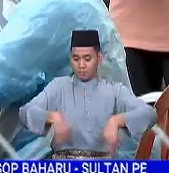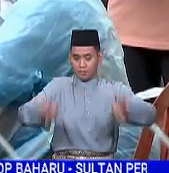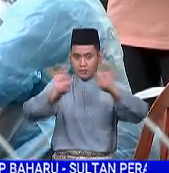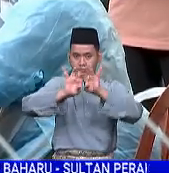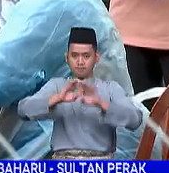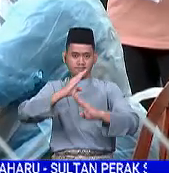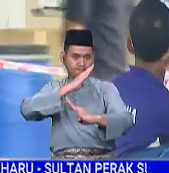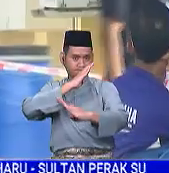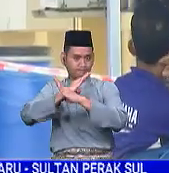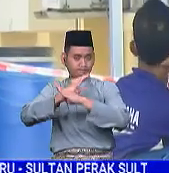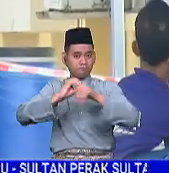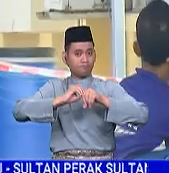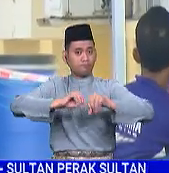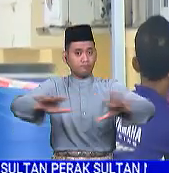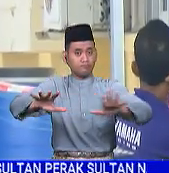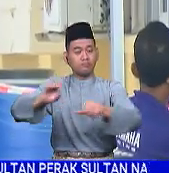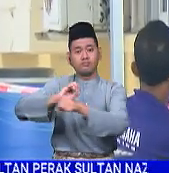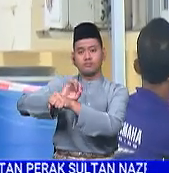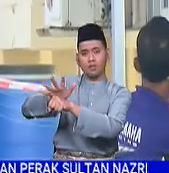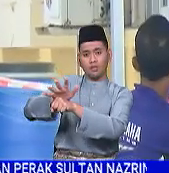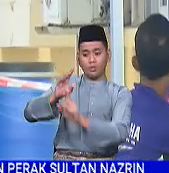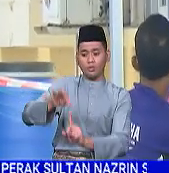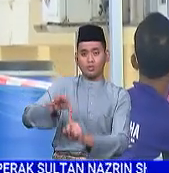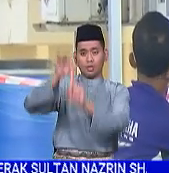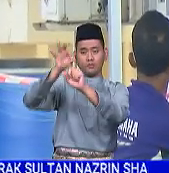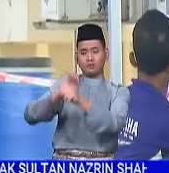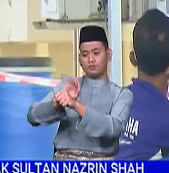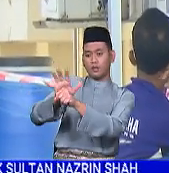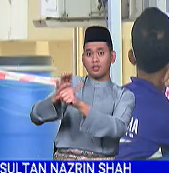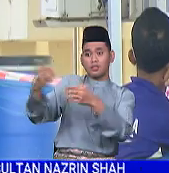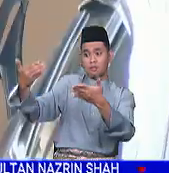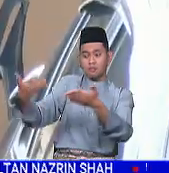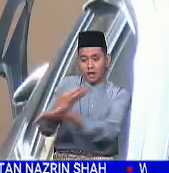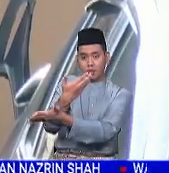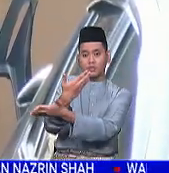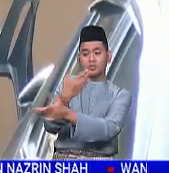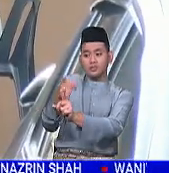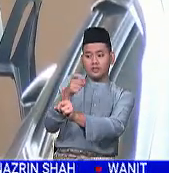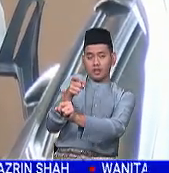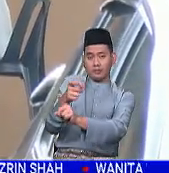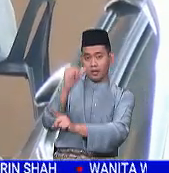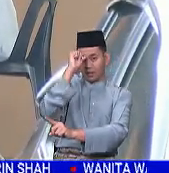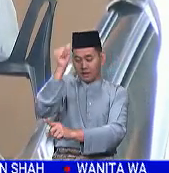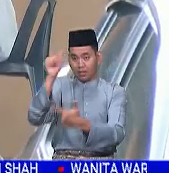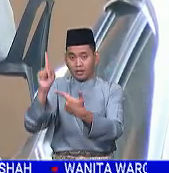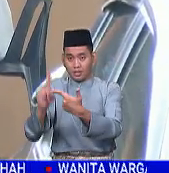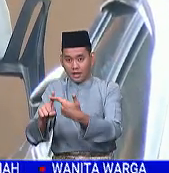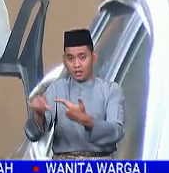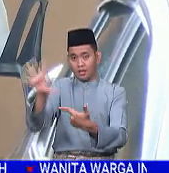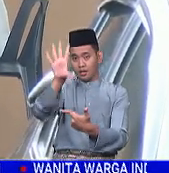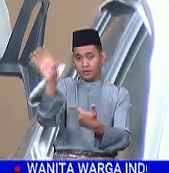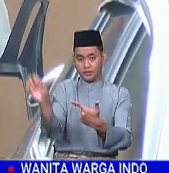virus COVID-19, terutama varian baharu yang sangat berbahaya, iaitu varian India dan Afrika Selatan.